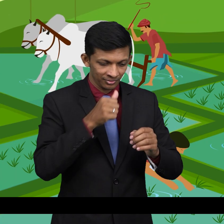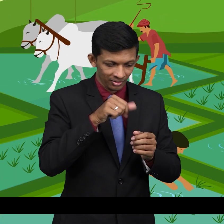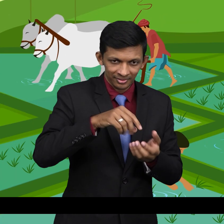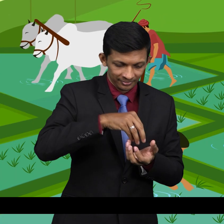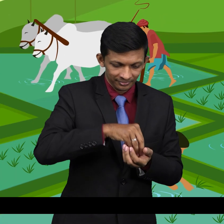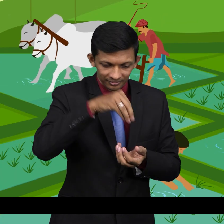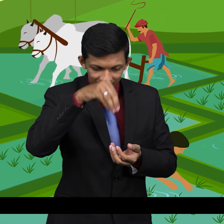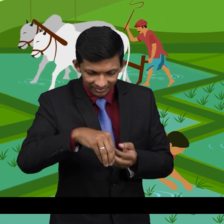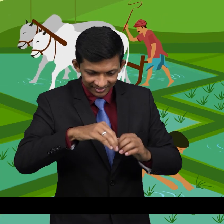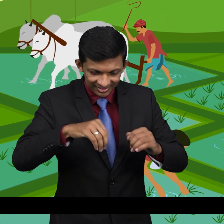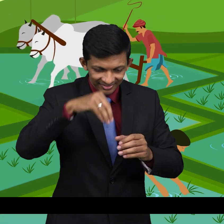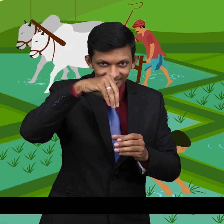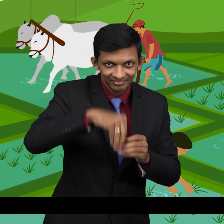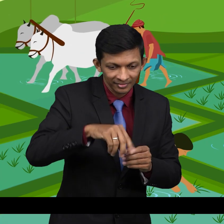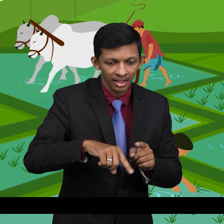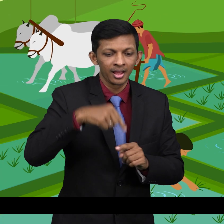प्रतिरोपण,